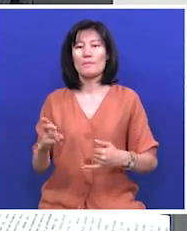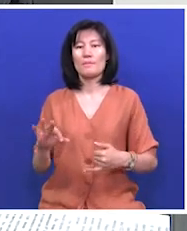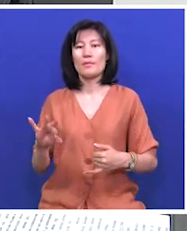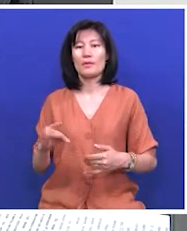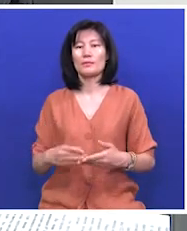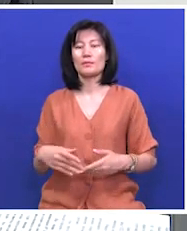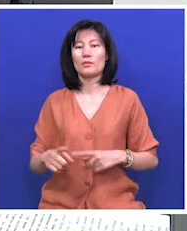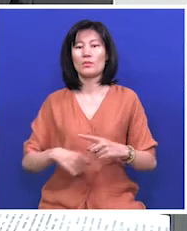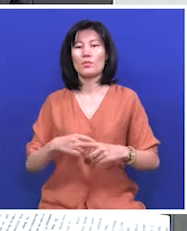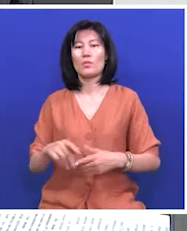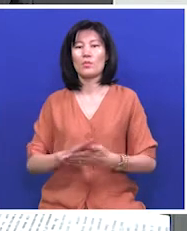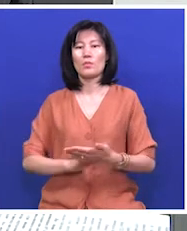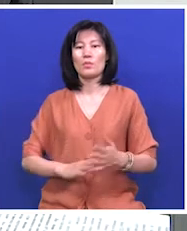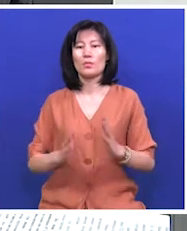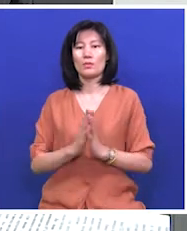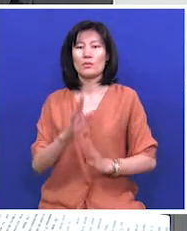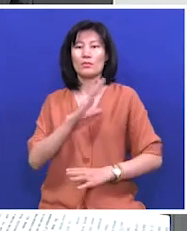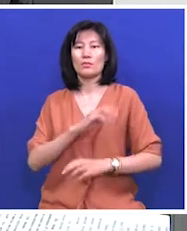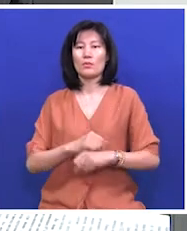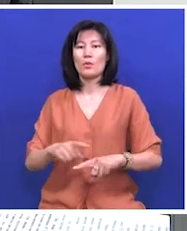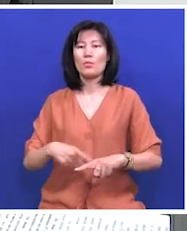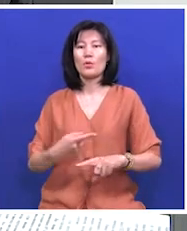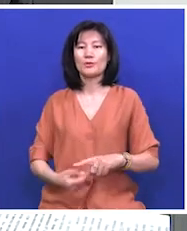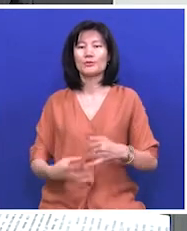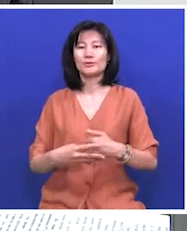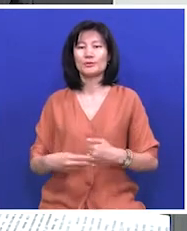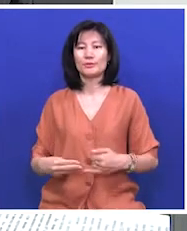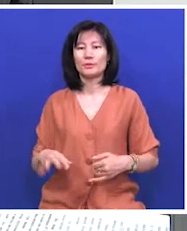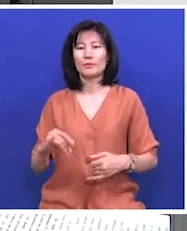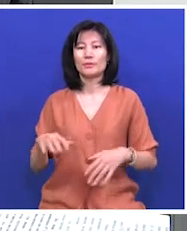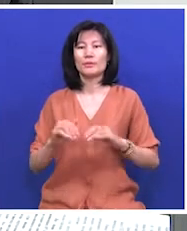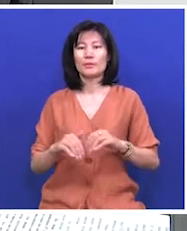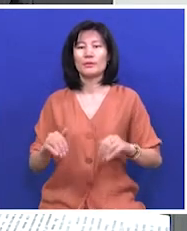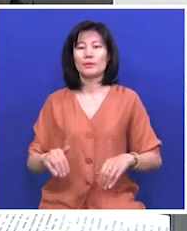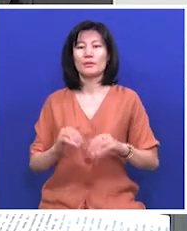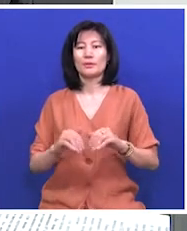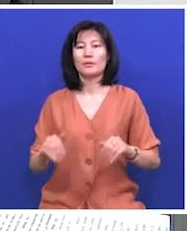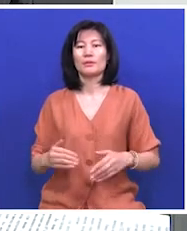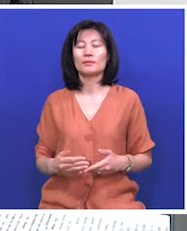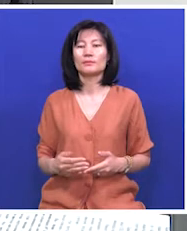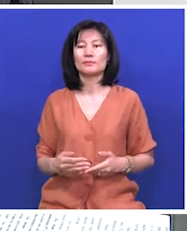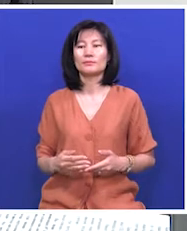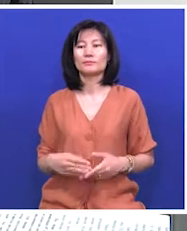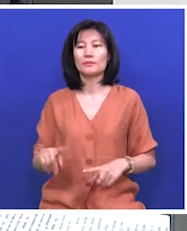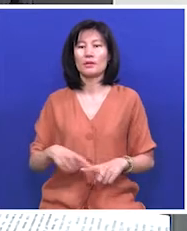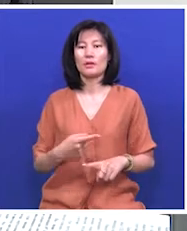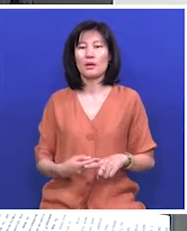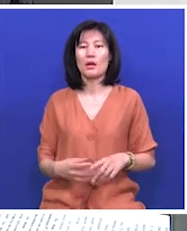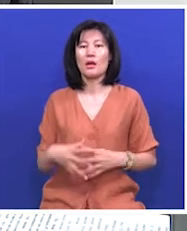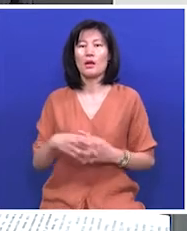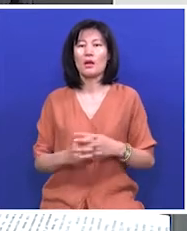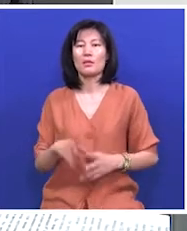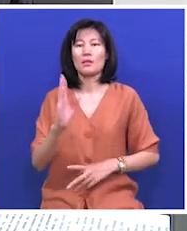арқылы өтінім бере алады. Ол жерде еккен егістігін